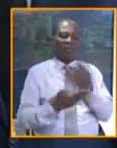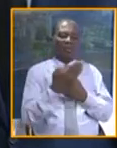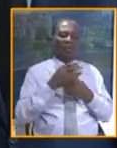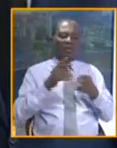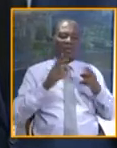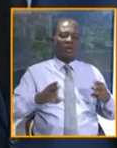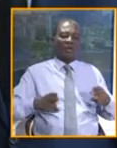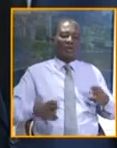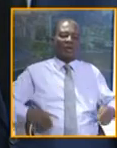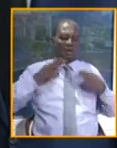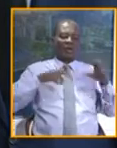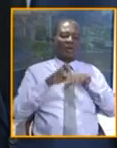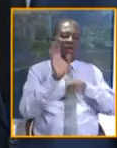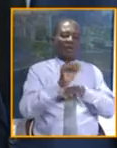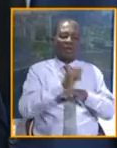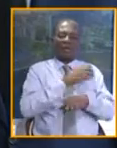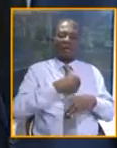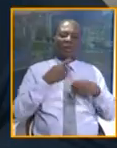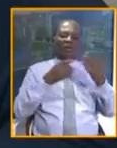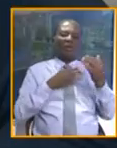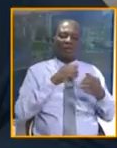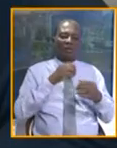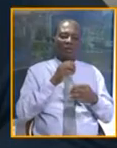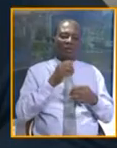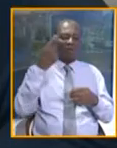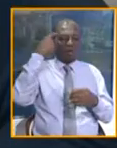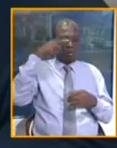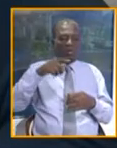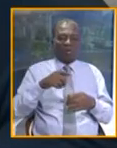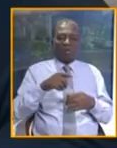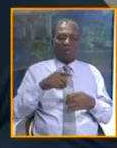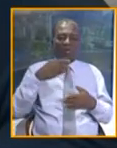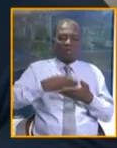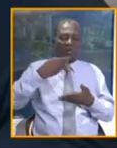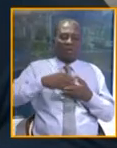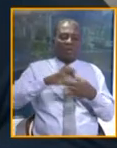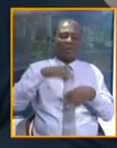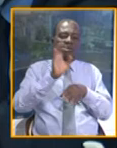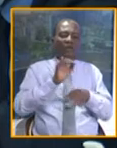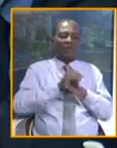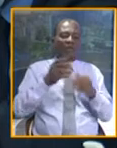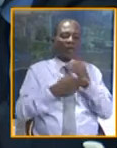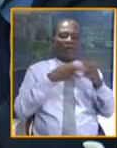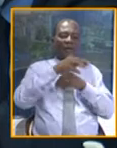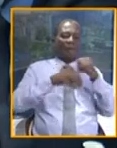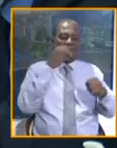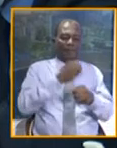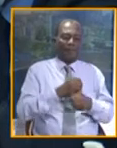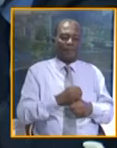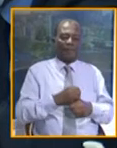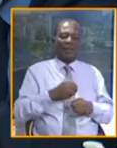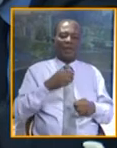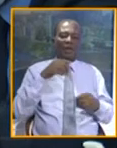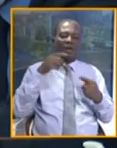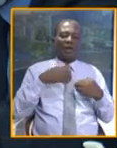et assurer une Côte d'Ivoire plus solidaire. Pour la revue du portefeuille de la Côte d'Ivoire à la Banque mondiale, le chef du gouvernement